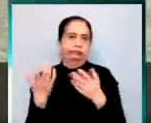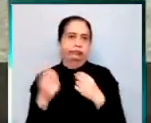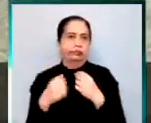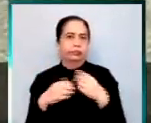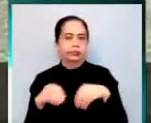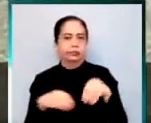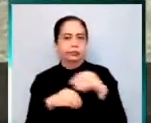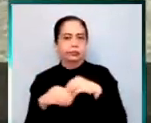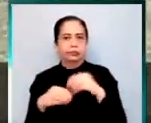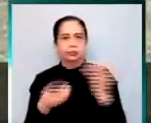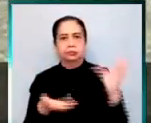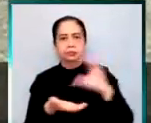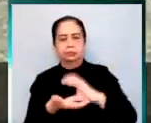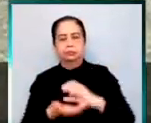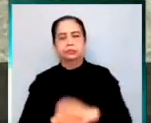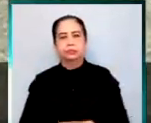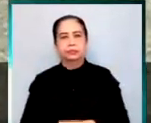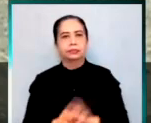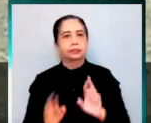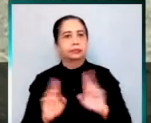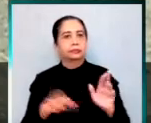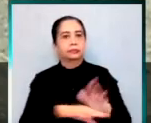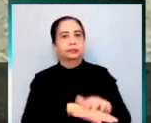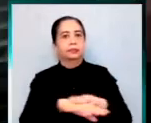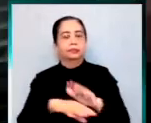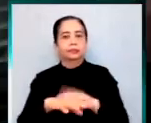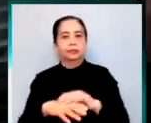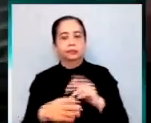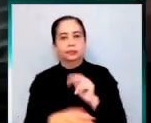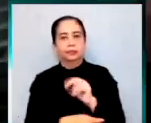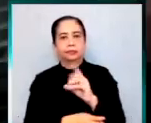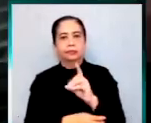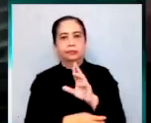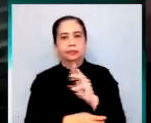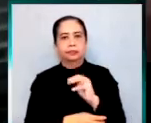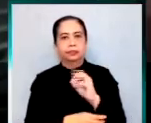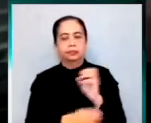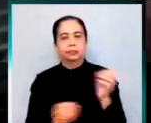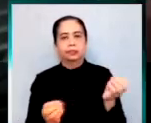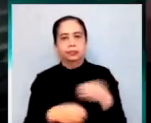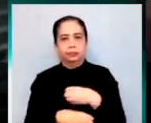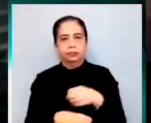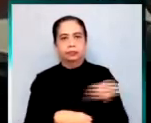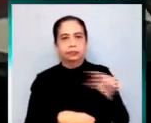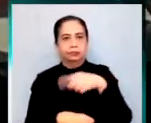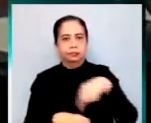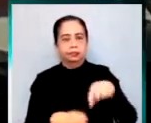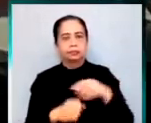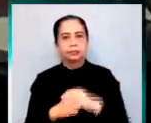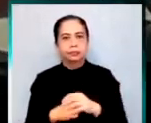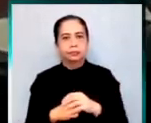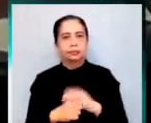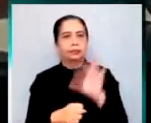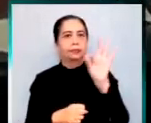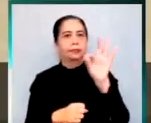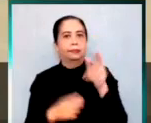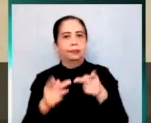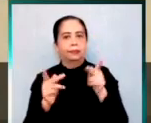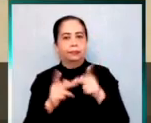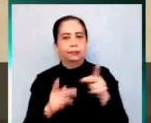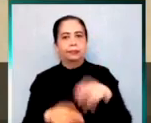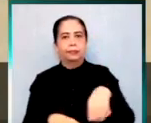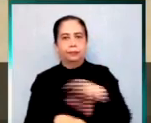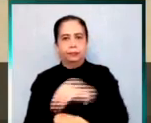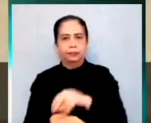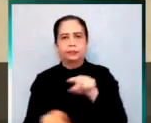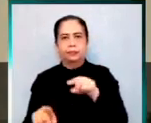puhunan. Naka-alerto naman ang mga Disaster Risk Reduction and Management Offices. 9 na lugar sa Cagayan ang itinuturing